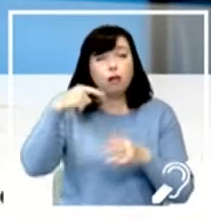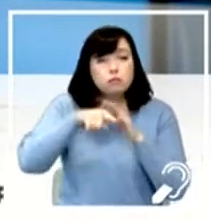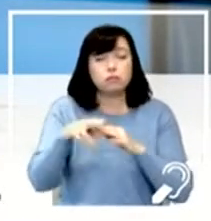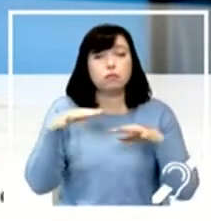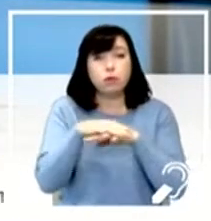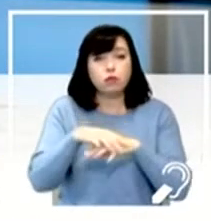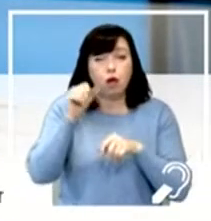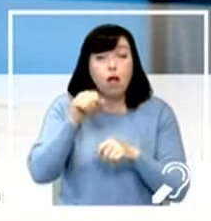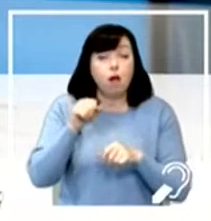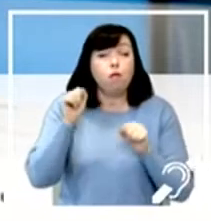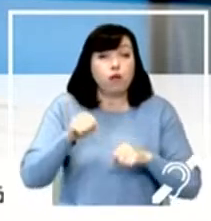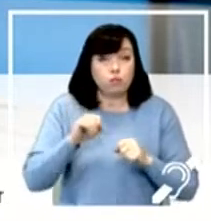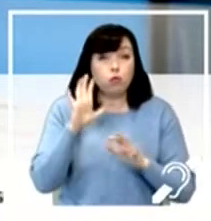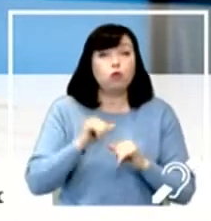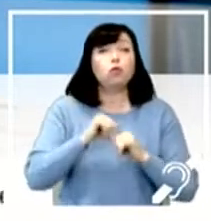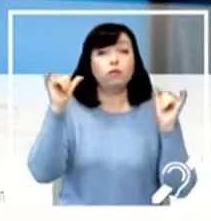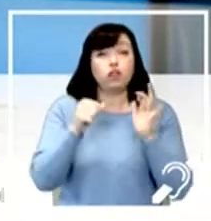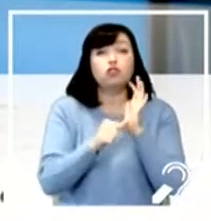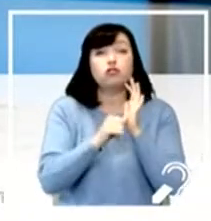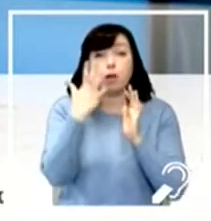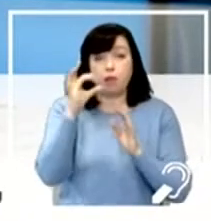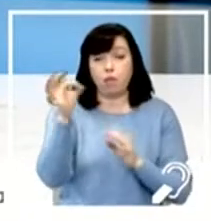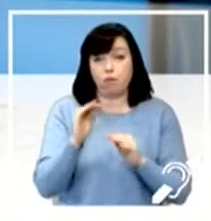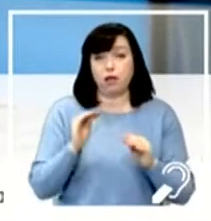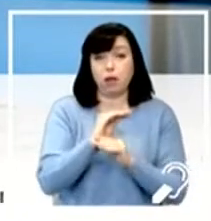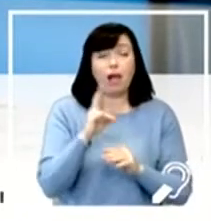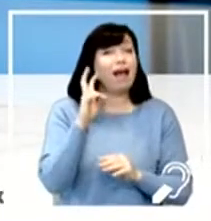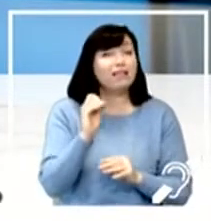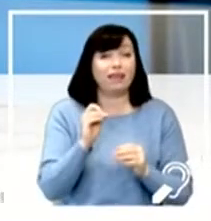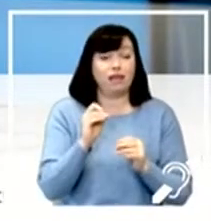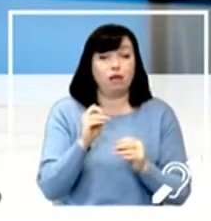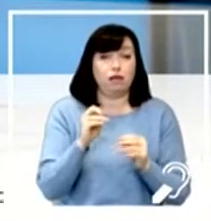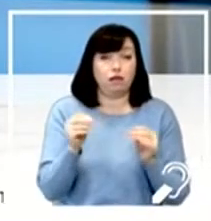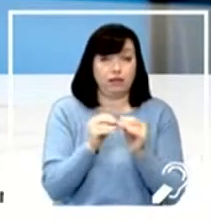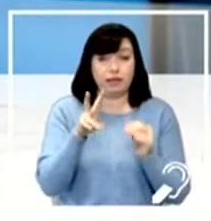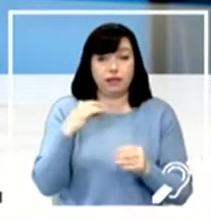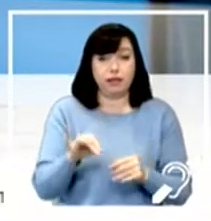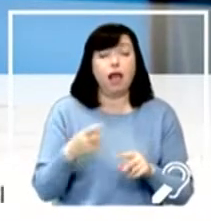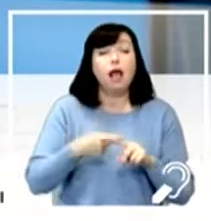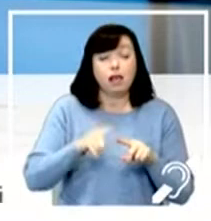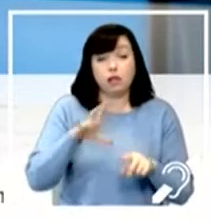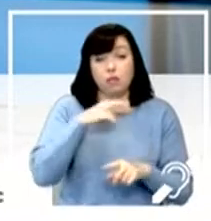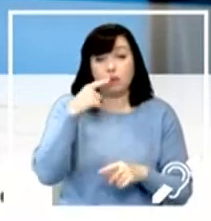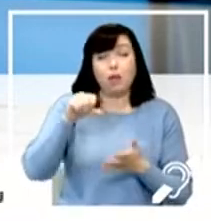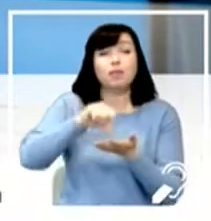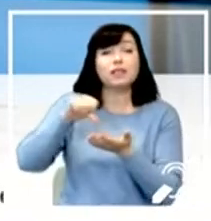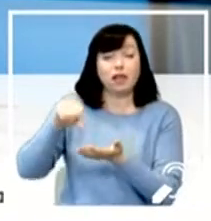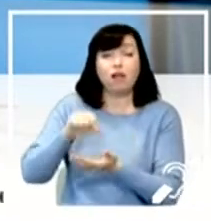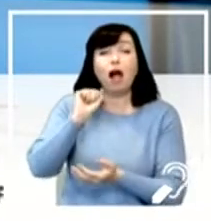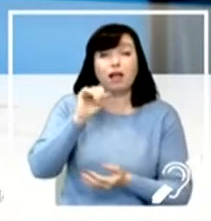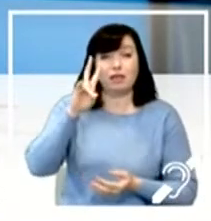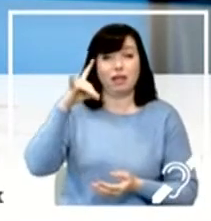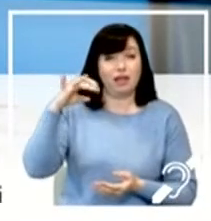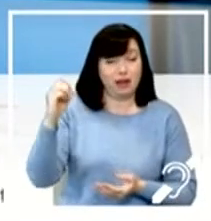prețul poate crește cu cel mult 65 de bani și nu cu 10 lei. Declarația a fost făcută de reprezentanții Agenției Naționale